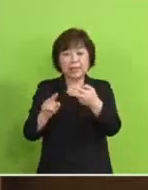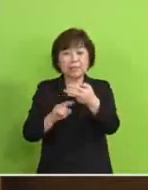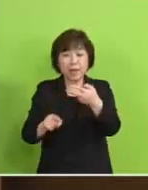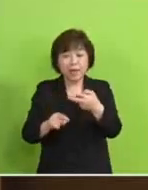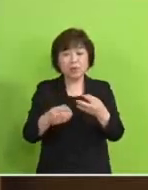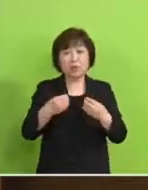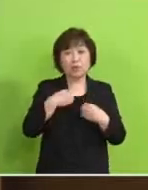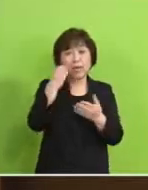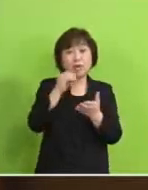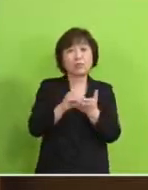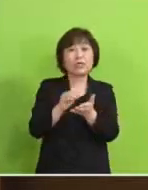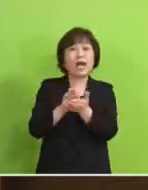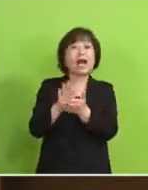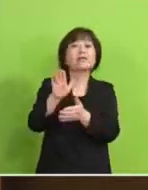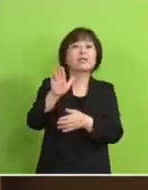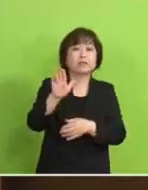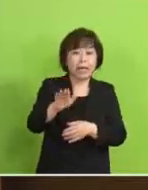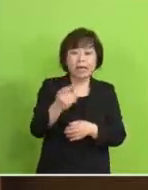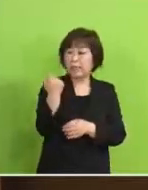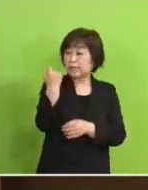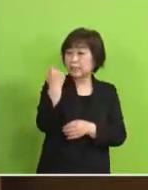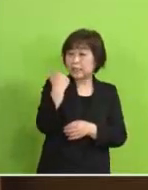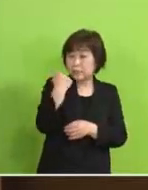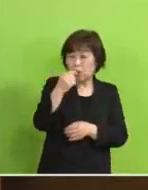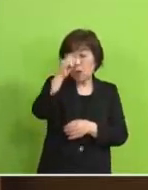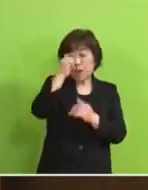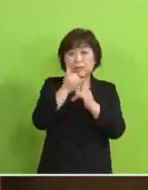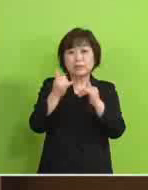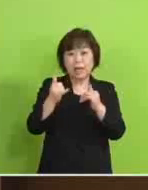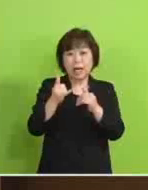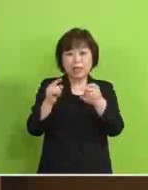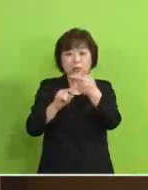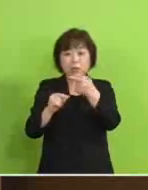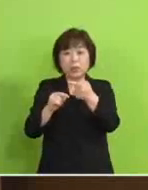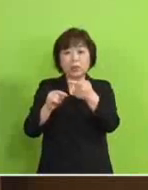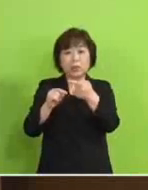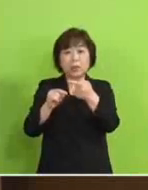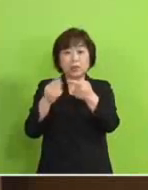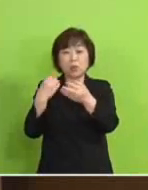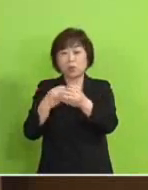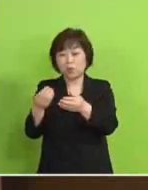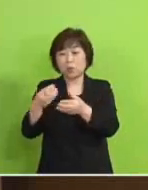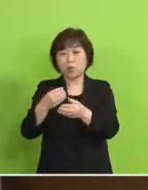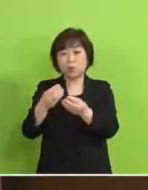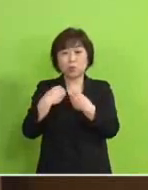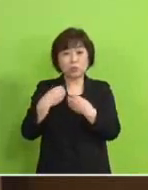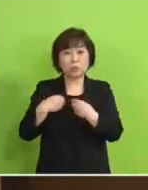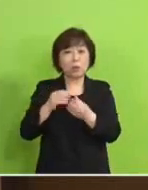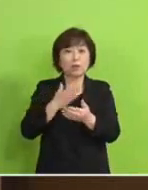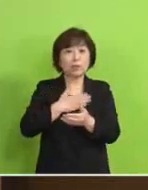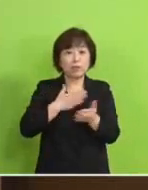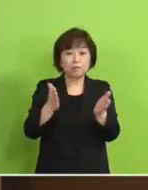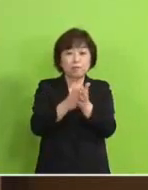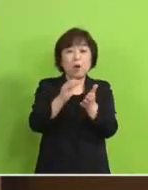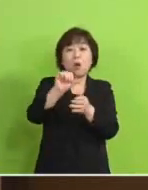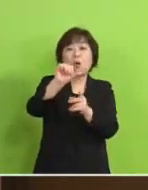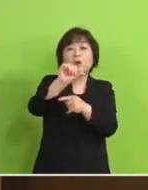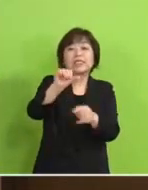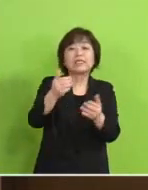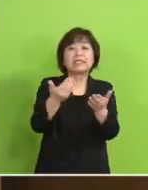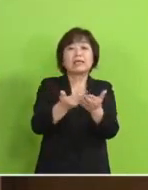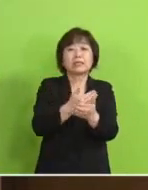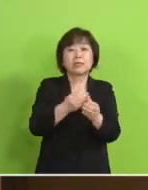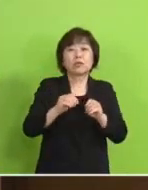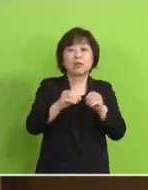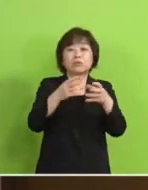の陽性が確認されておりまして、昨日患者さん1名の陽性が確認され5名となりましたことから認定